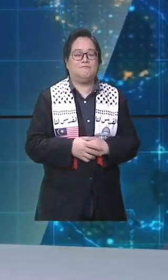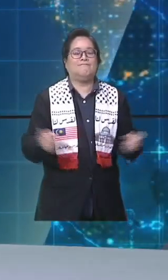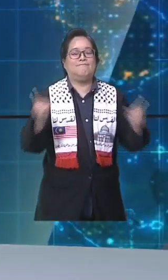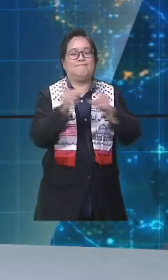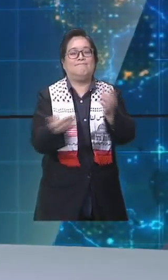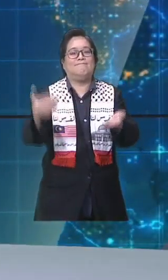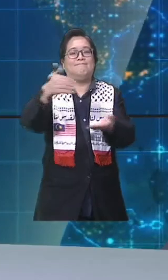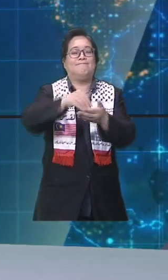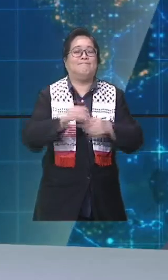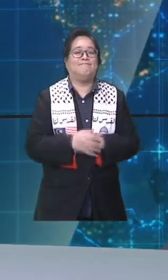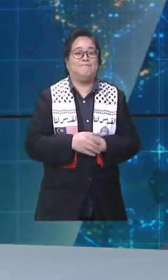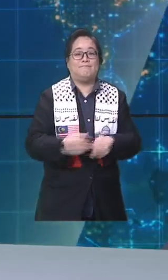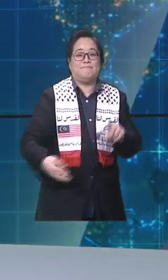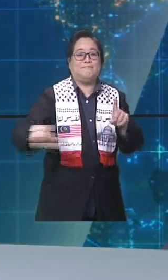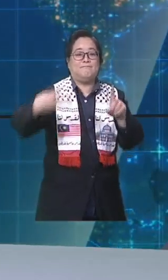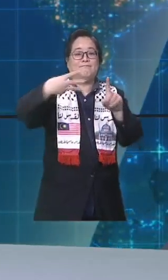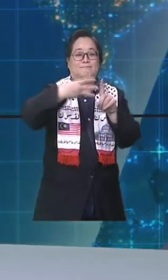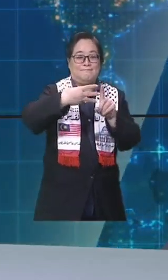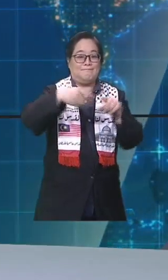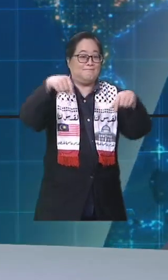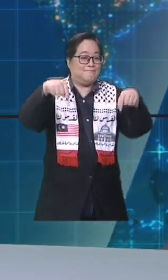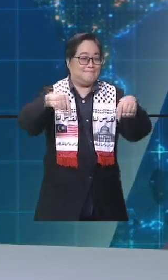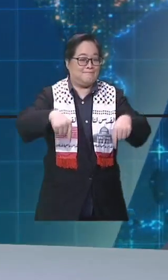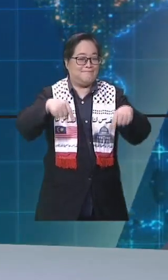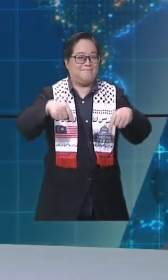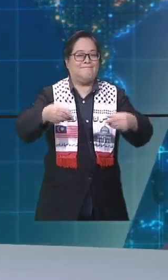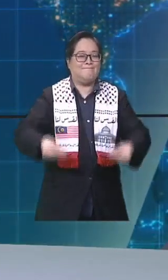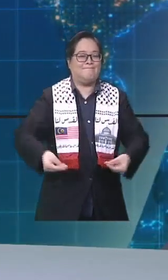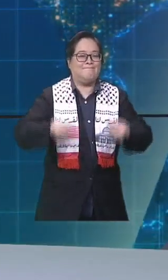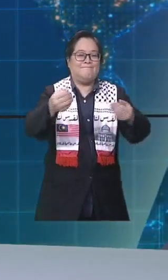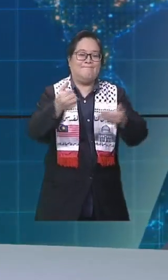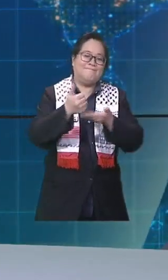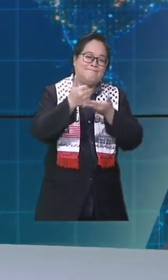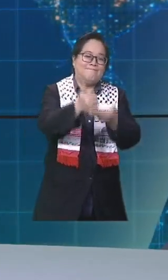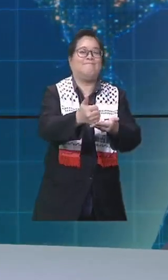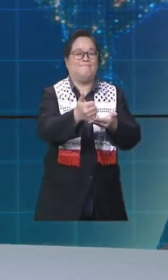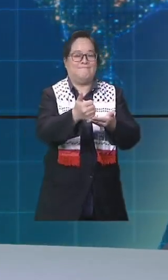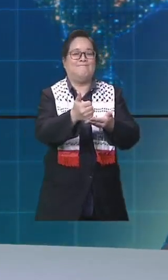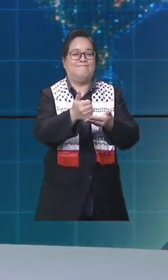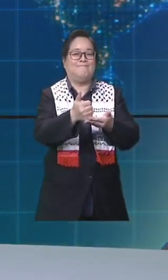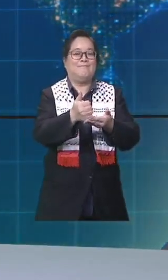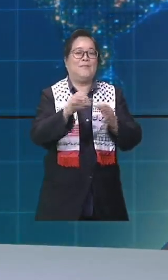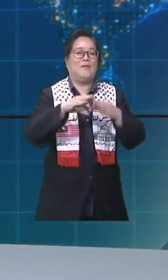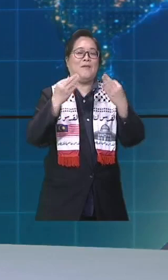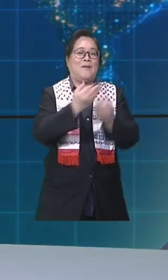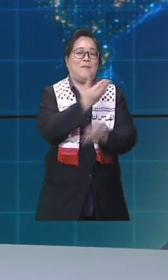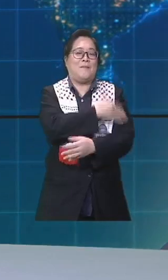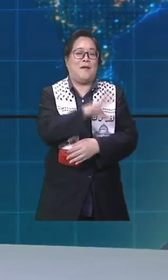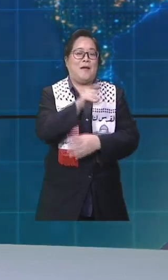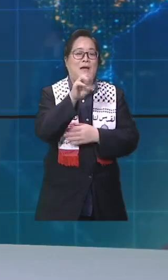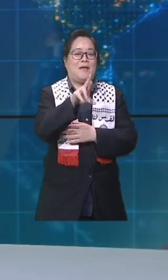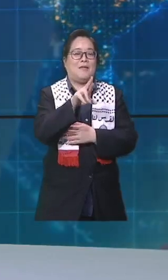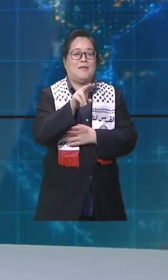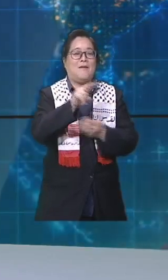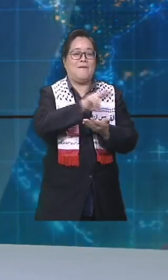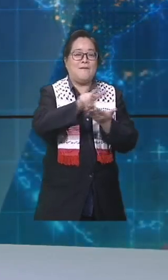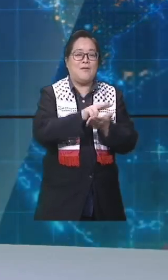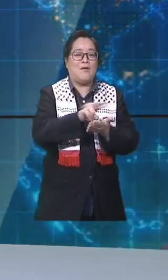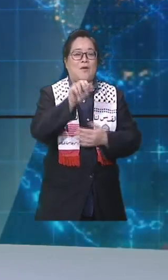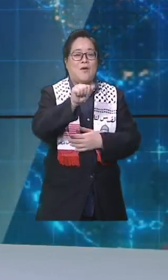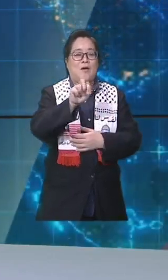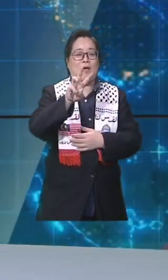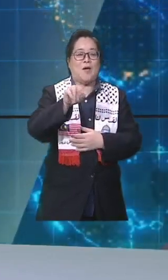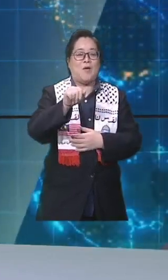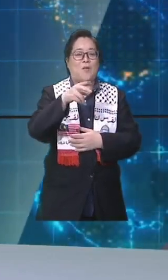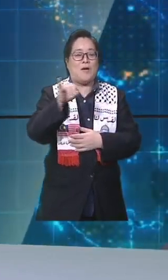bertemu kembali pertubuhan berita nasional Malaysia bernama hari ini menyerahkan sumbangan kepada keluarga bekas editor video